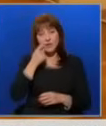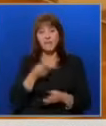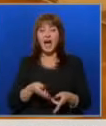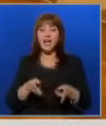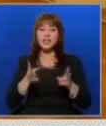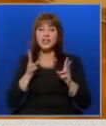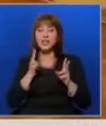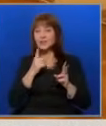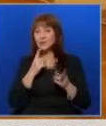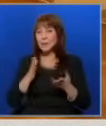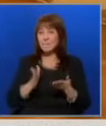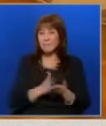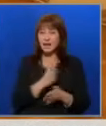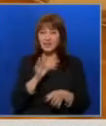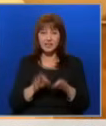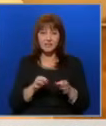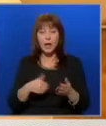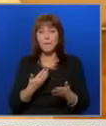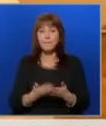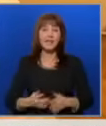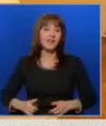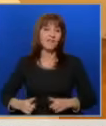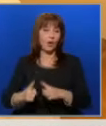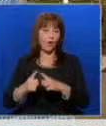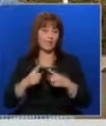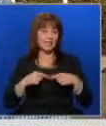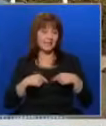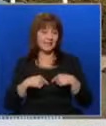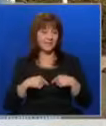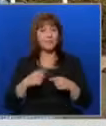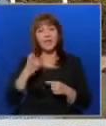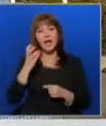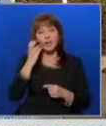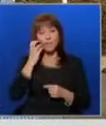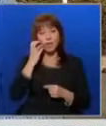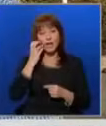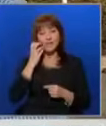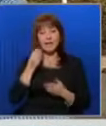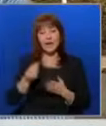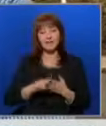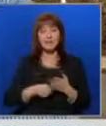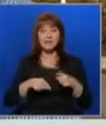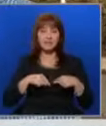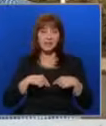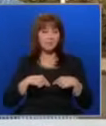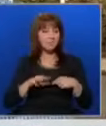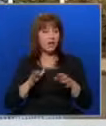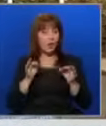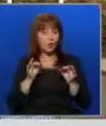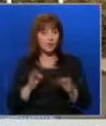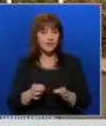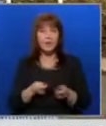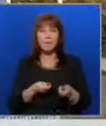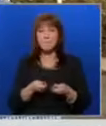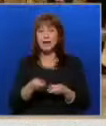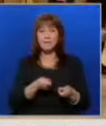за касиране пред Върховния административен съд. Бургаският административен съд явно установи, че манипулация на